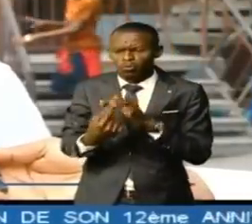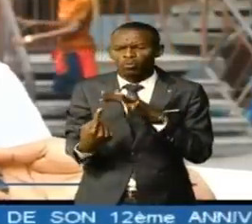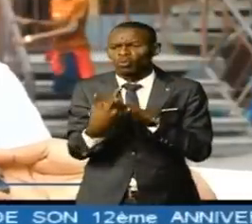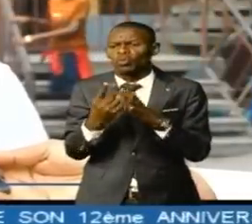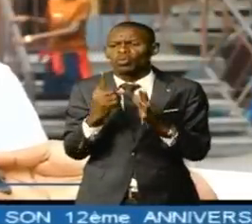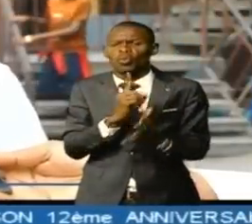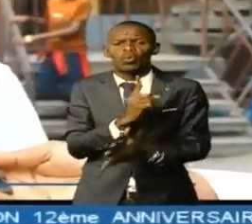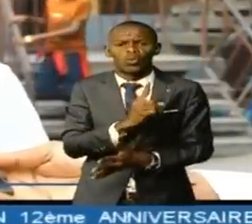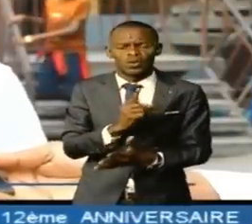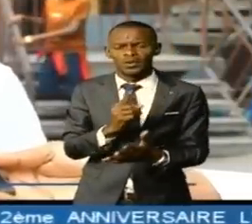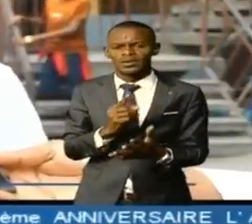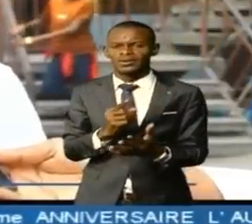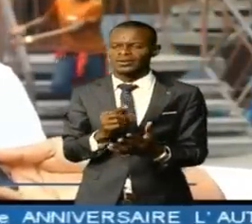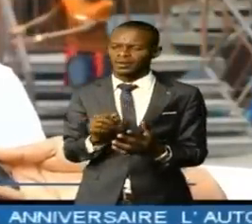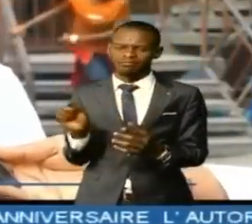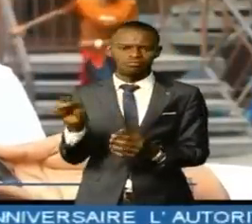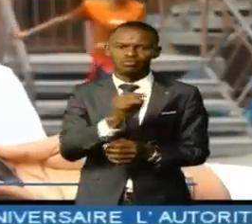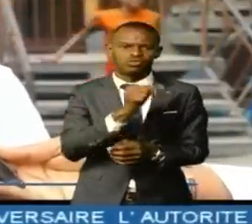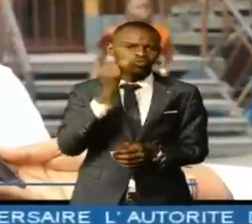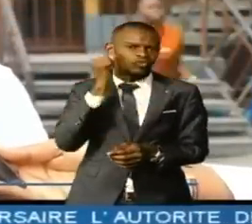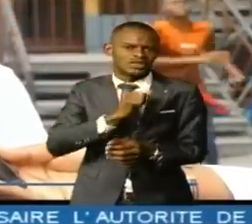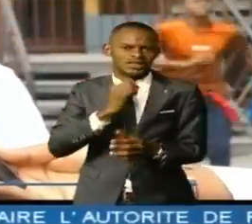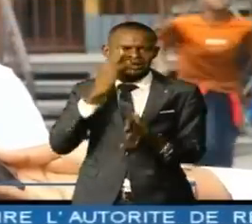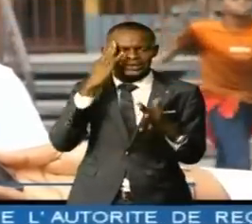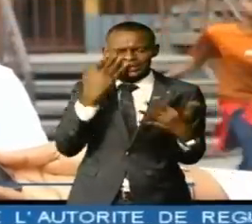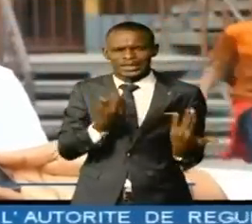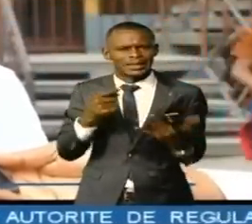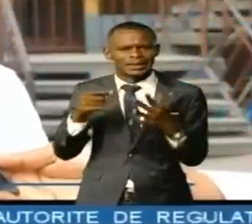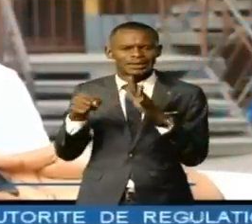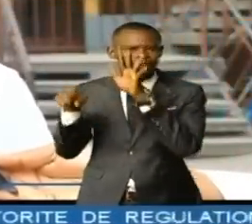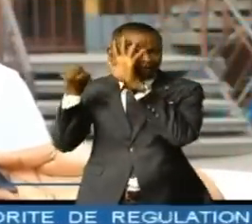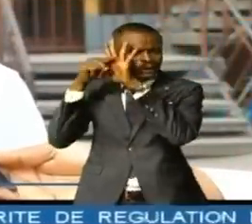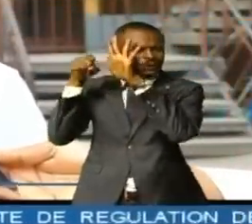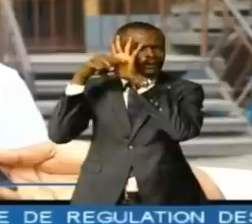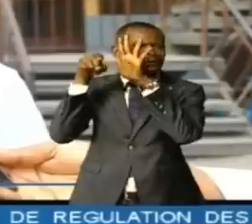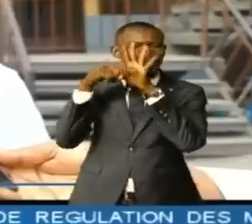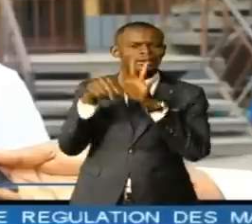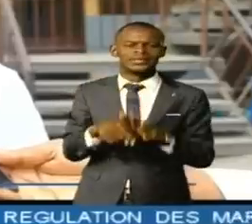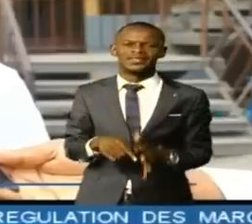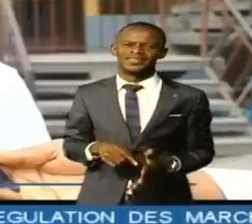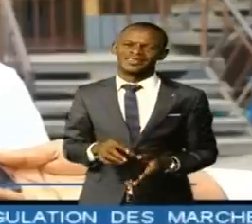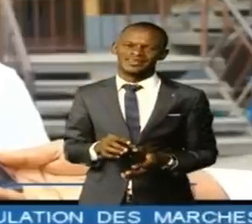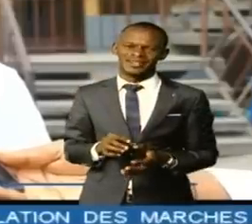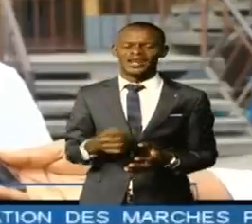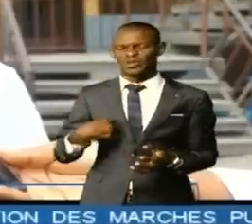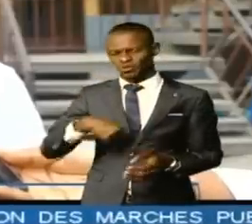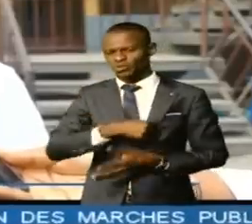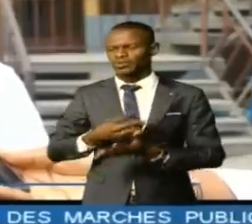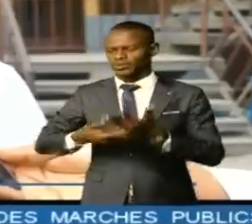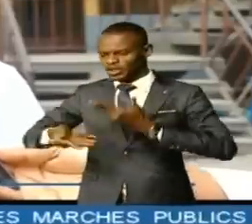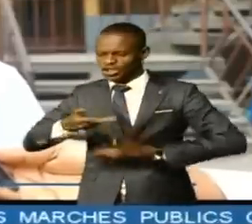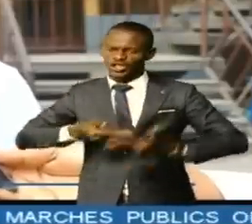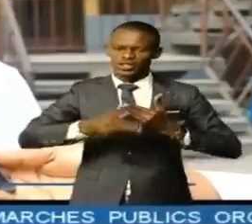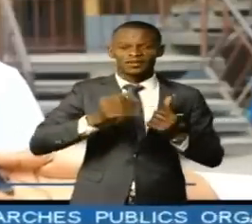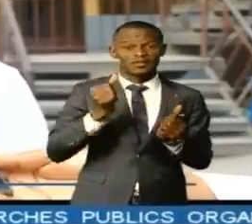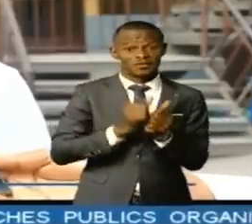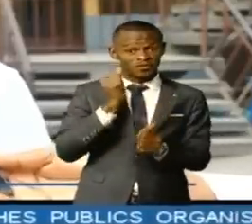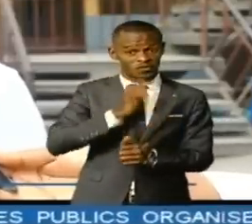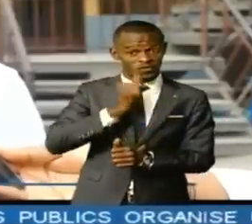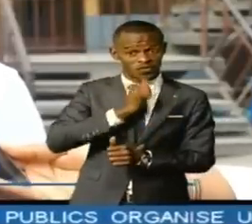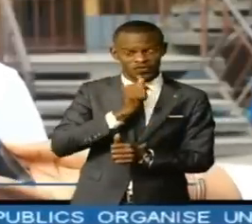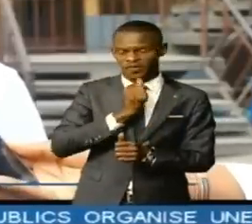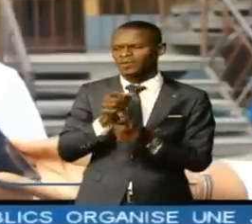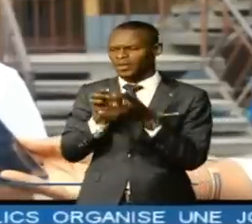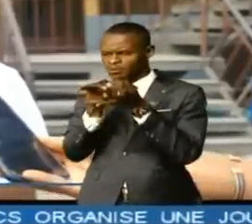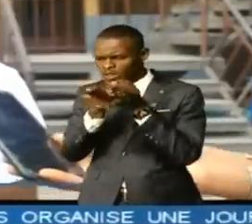elle engendre notamment un impact négatif sur la dignité, même aussi le bien-être de la personne. C'est comme ça que nous avons pensé. Pourquoi pas ne pas apporter